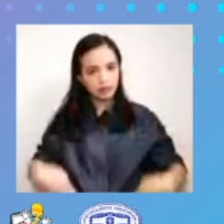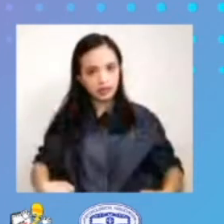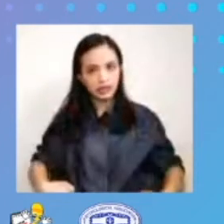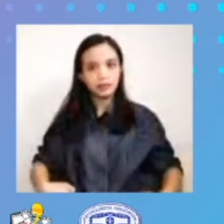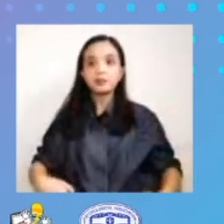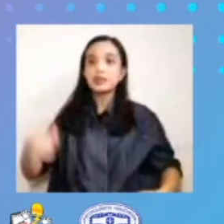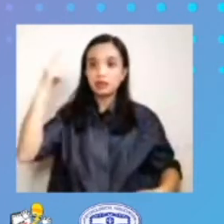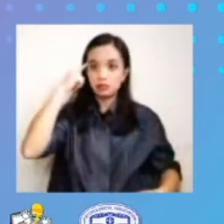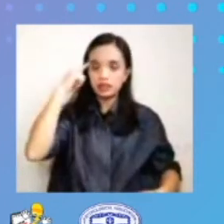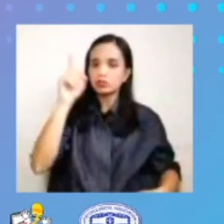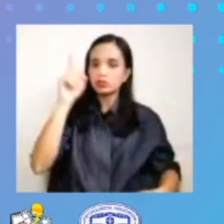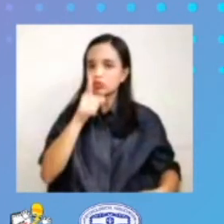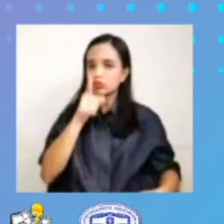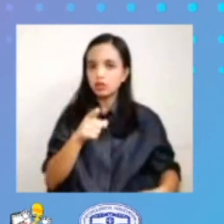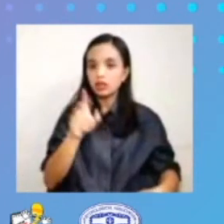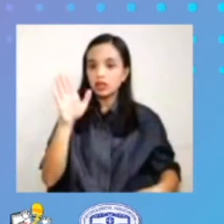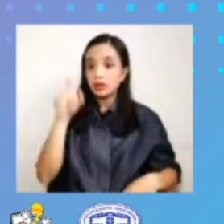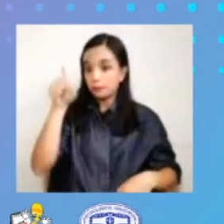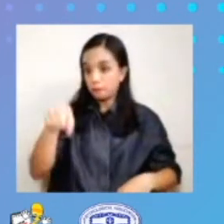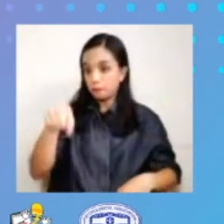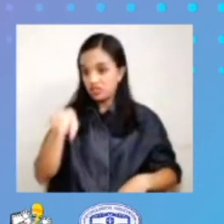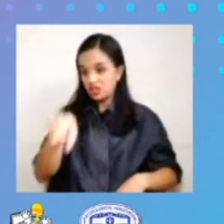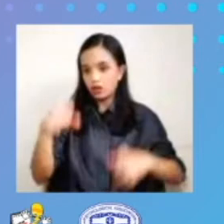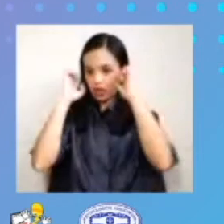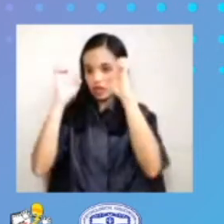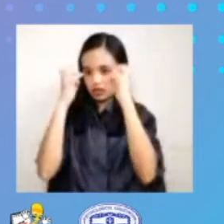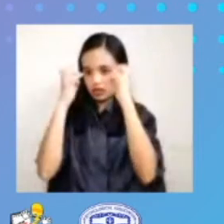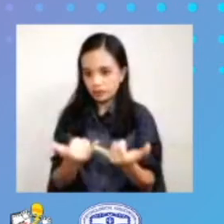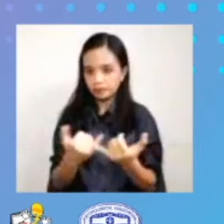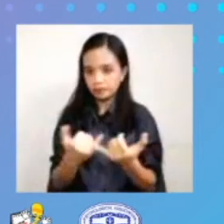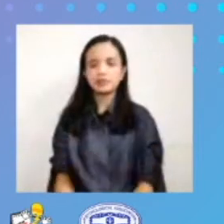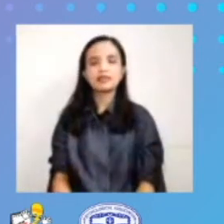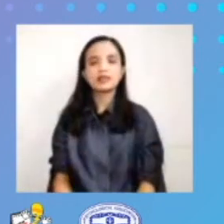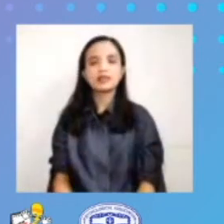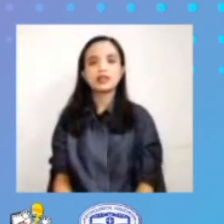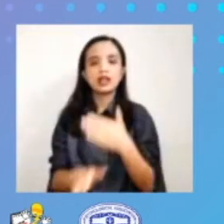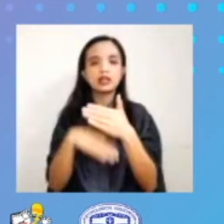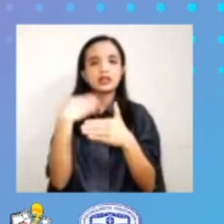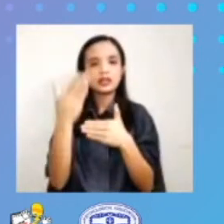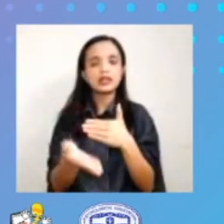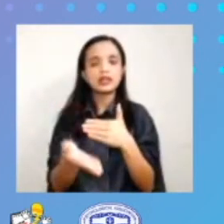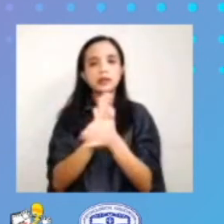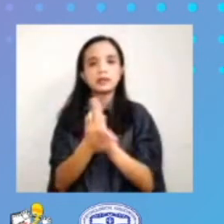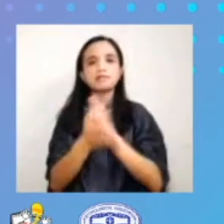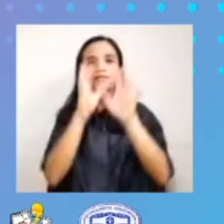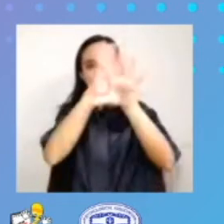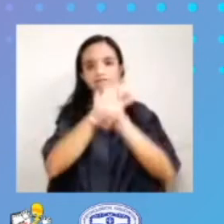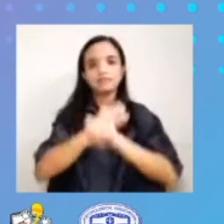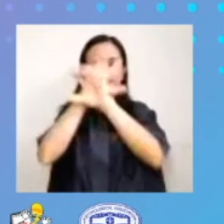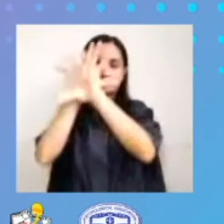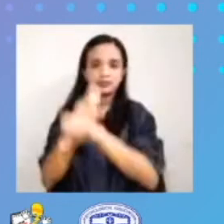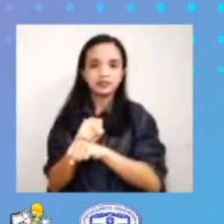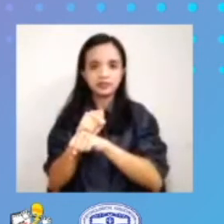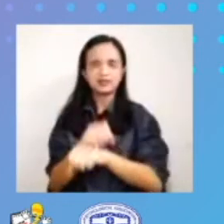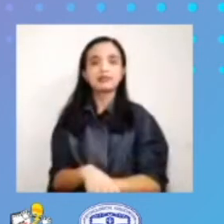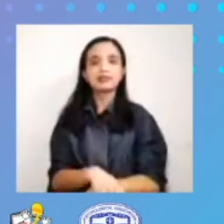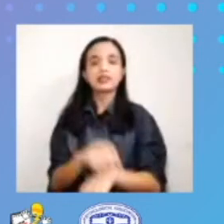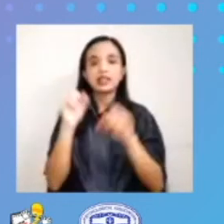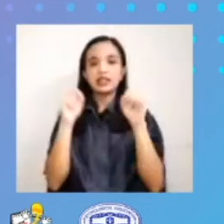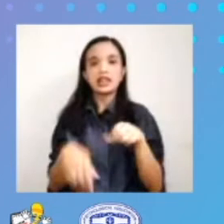habit. Form it in your mind. I'm going to do it. And then set a plan. Kapag nandiyan na siya, nakikita mo na siya, katulad mga